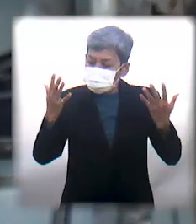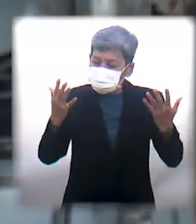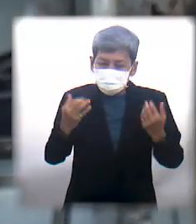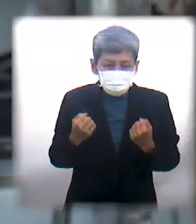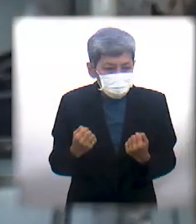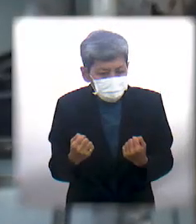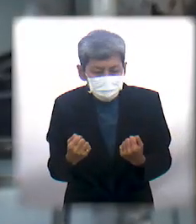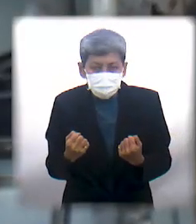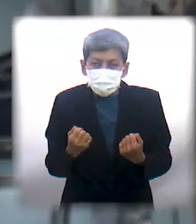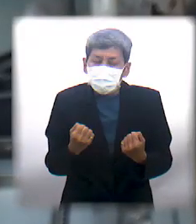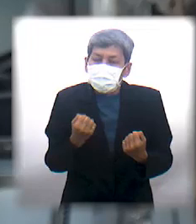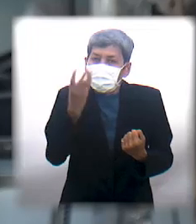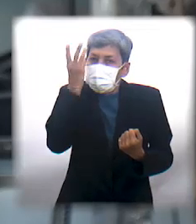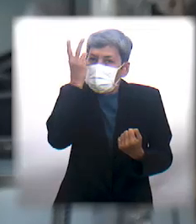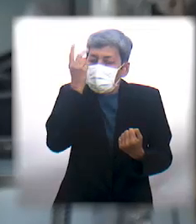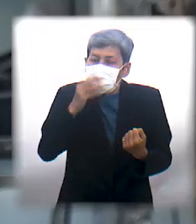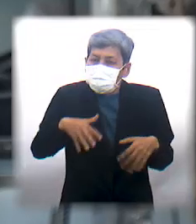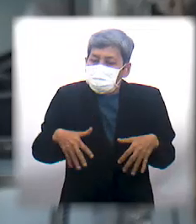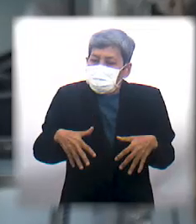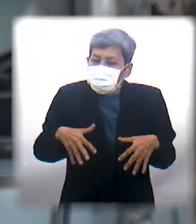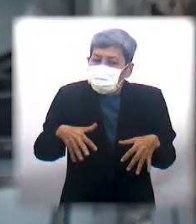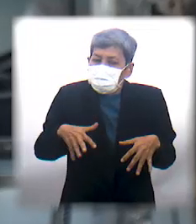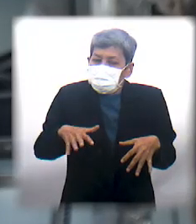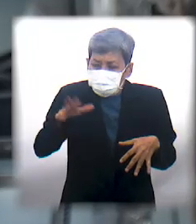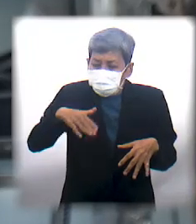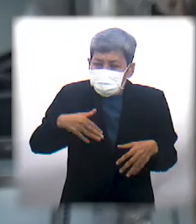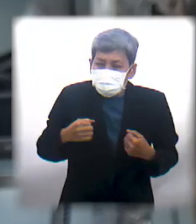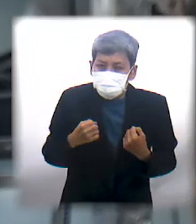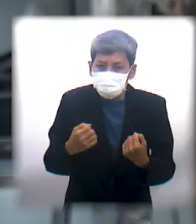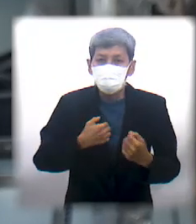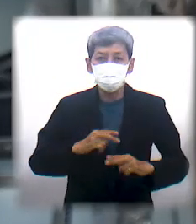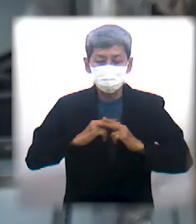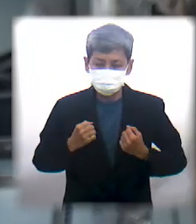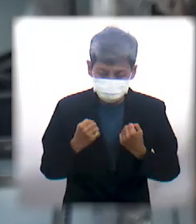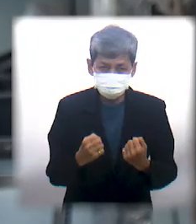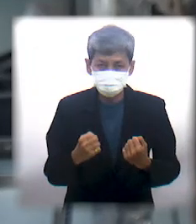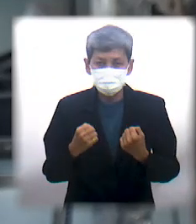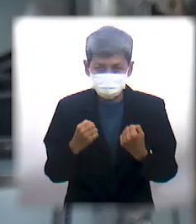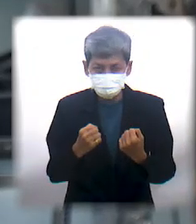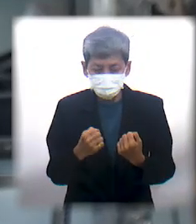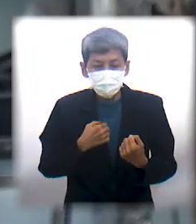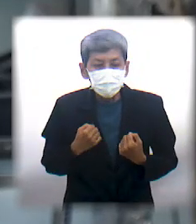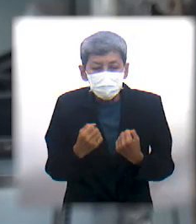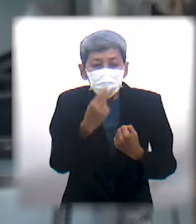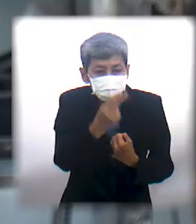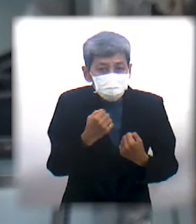ถไม่ได้ขาเขอสั่นหมดต้องให้เด็กมาช่วยขับไปตอนนั้นขับไปเองให้เด็กก็ขับไปดู